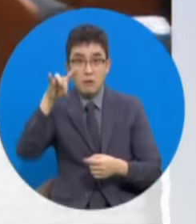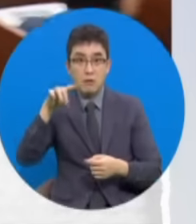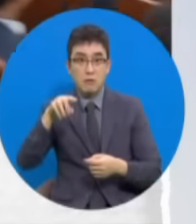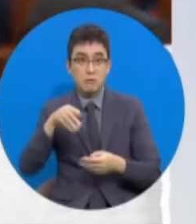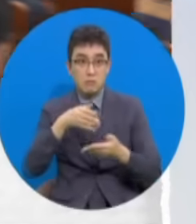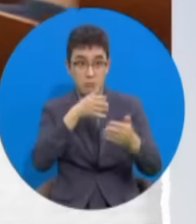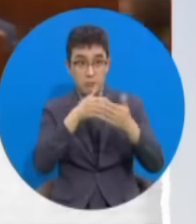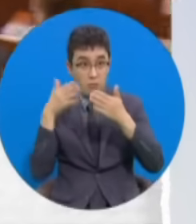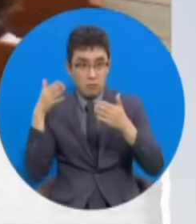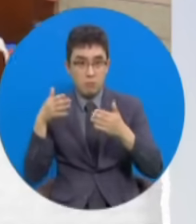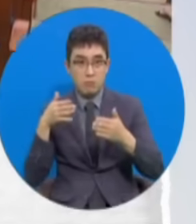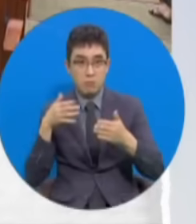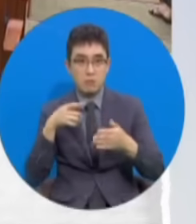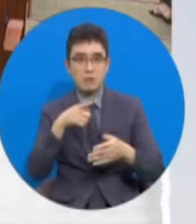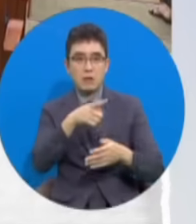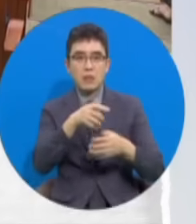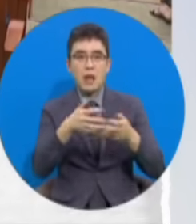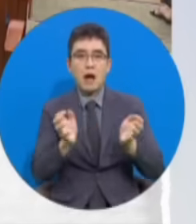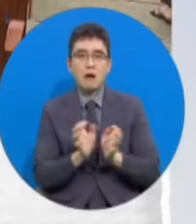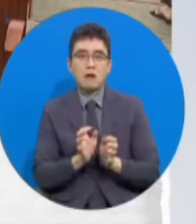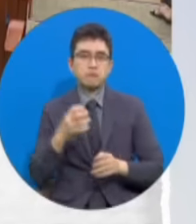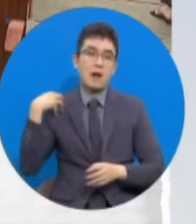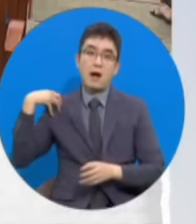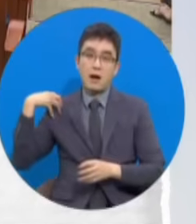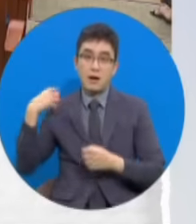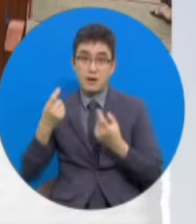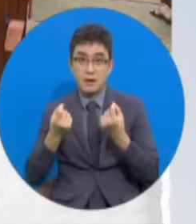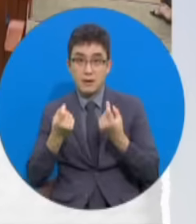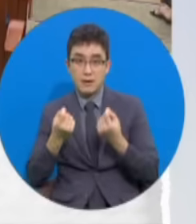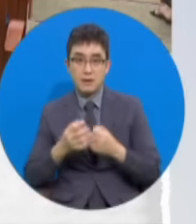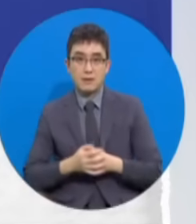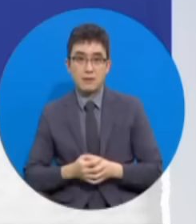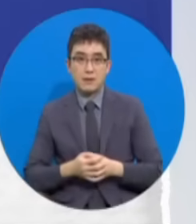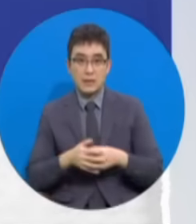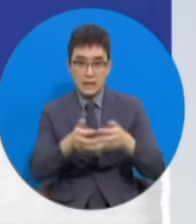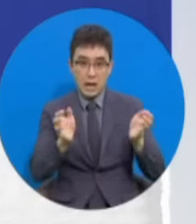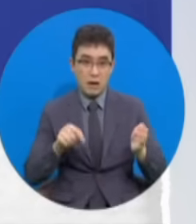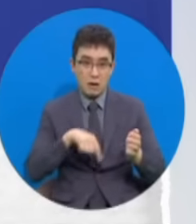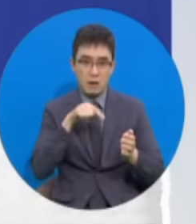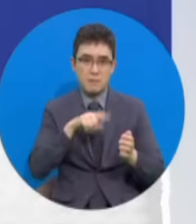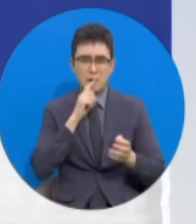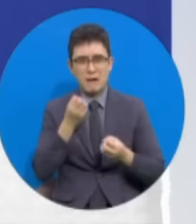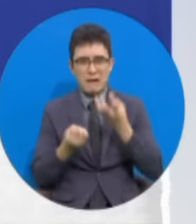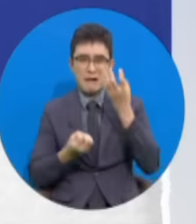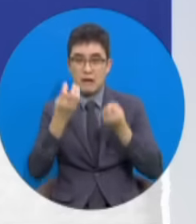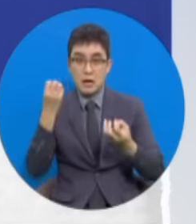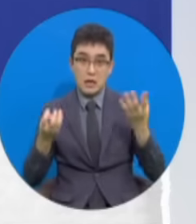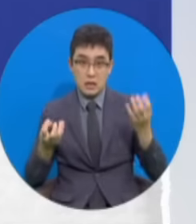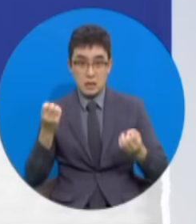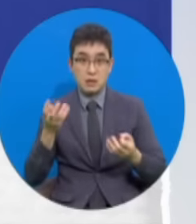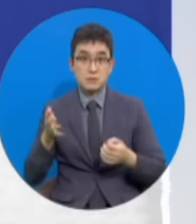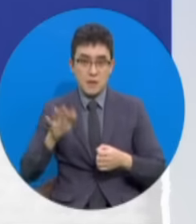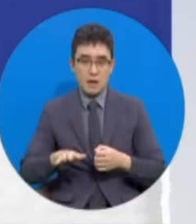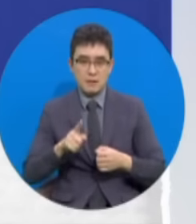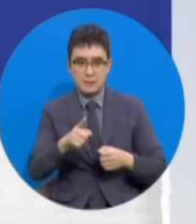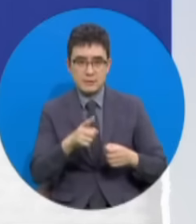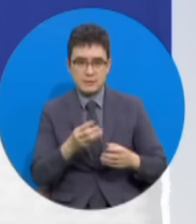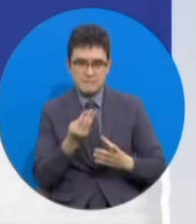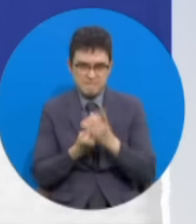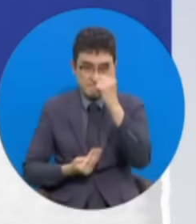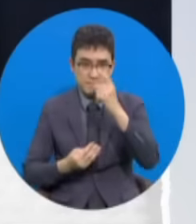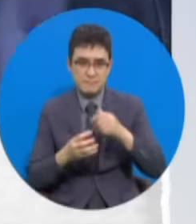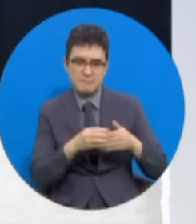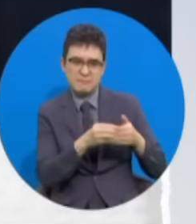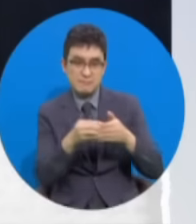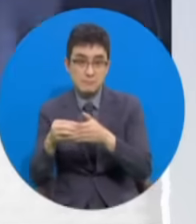당이 떠안을 수밖에 없게 되는 건 너무나 명백한 사실입니다. 당내 다른 목소리가 나올 수 있죠. 그걸 끌고 가는 게 리더십입니다. 거기에 한 축인